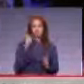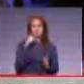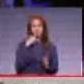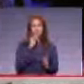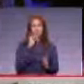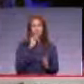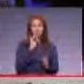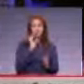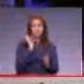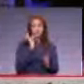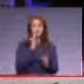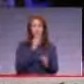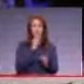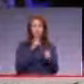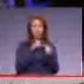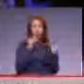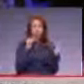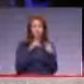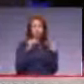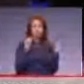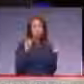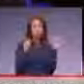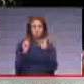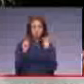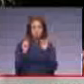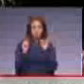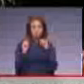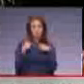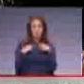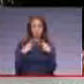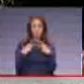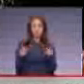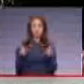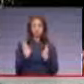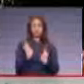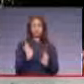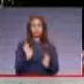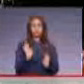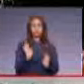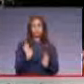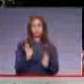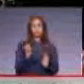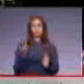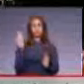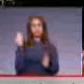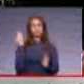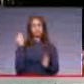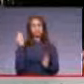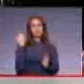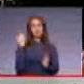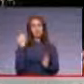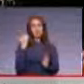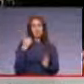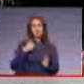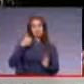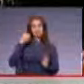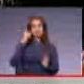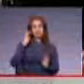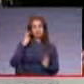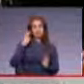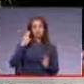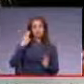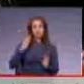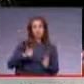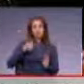انت كنبيله كنت فيه في كلايمكس الفتره بتاعت احسان عبد القدوس، طبعا اللي هي الفتره بدايه من